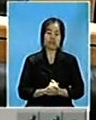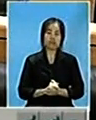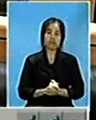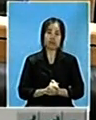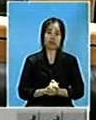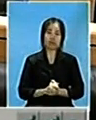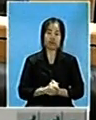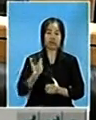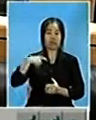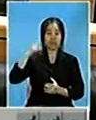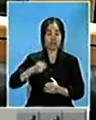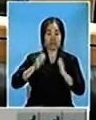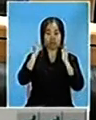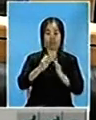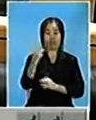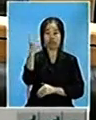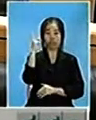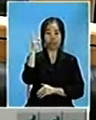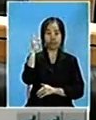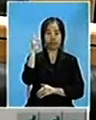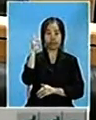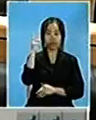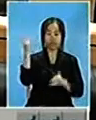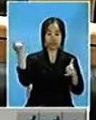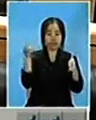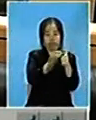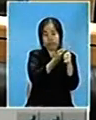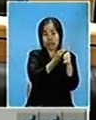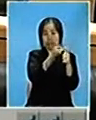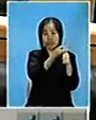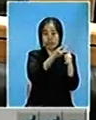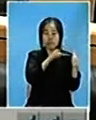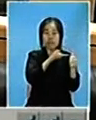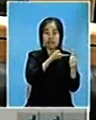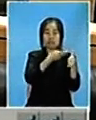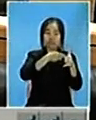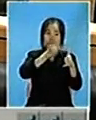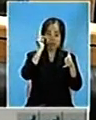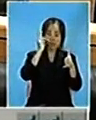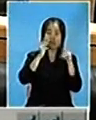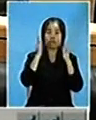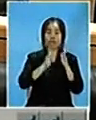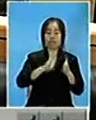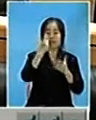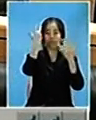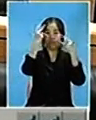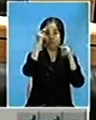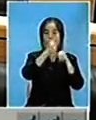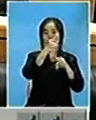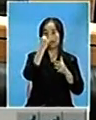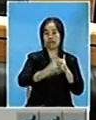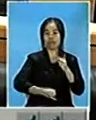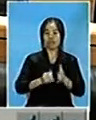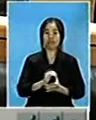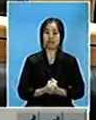เขาใช้ผู้พิพากษาเพียง3 คนเท่านั้นนะครับตัดสินประหารชีวิตนายกตรีที่มาจากการเลือกตั้งของคน20 ล้านคน